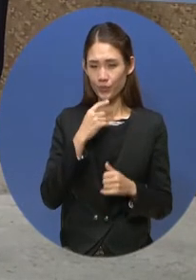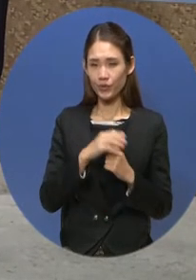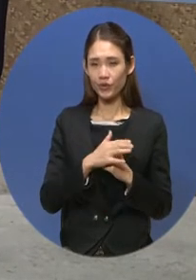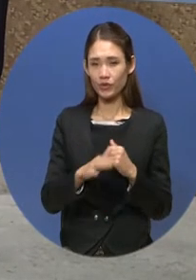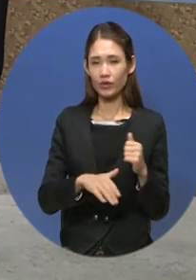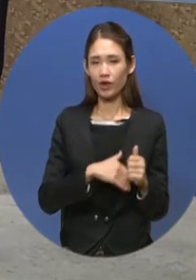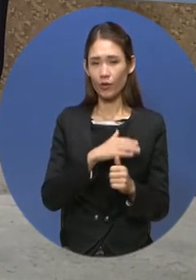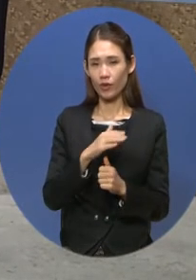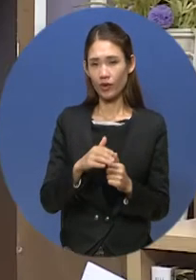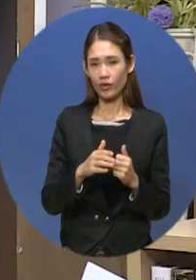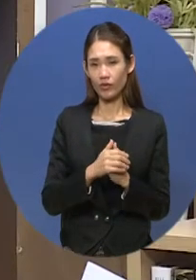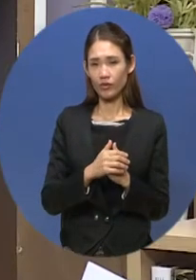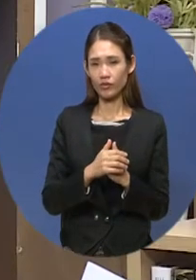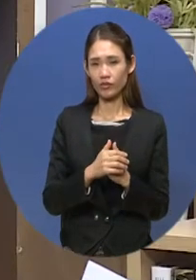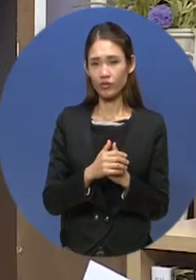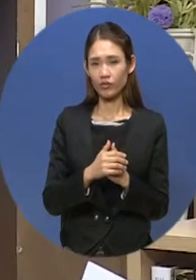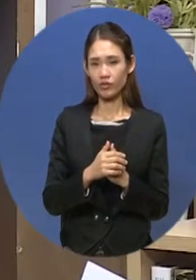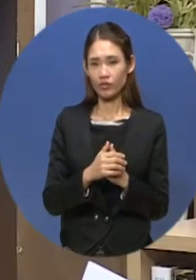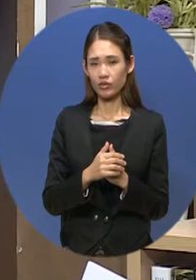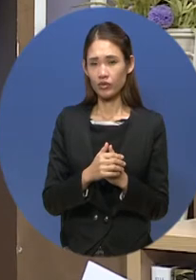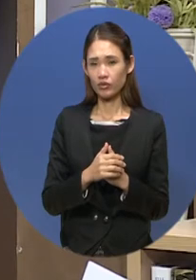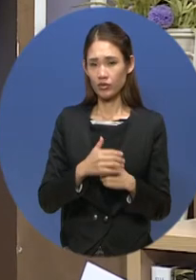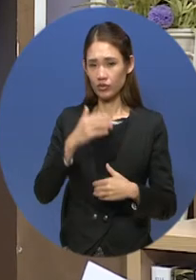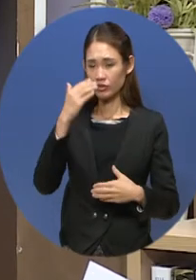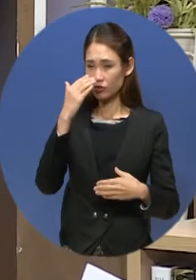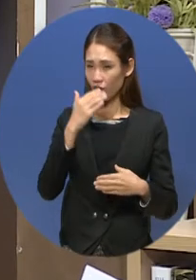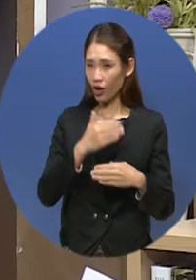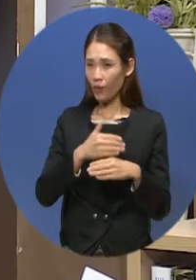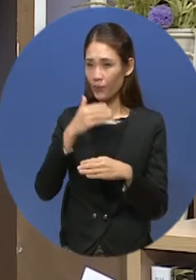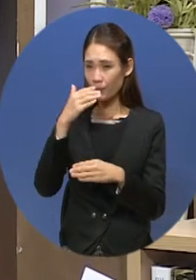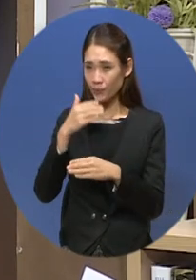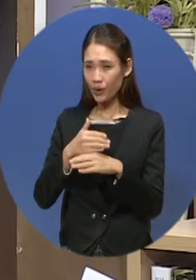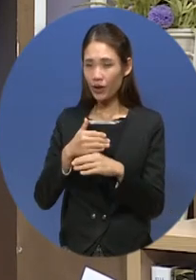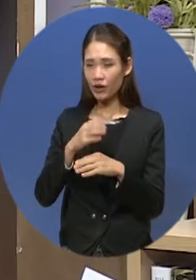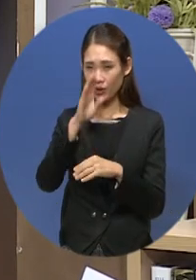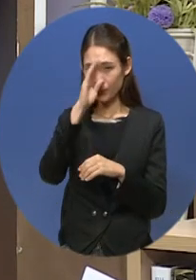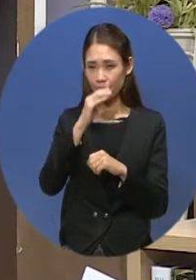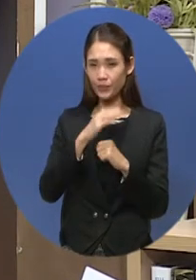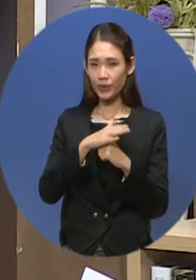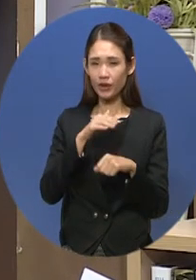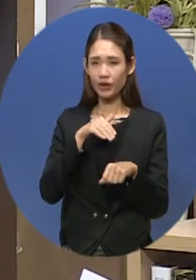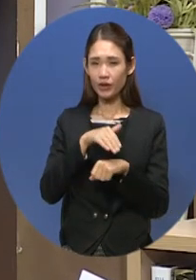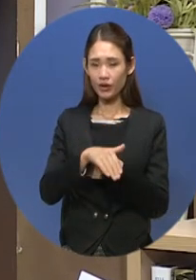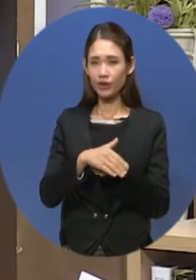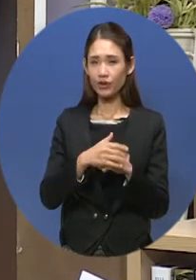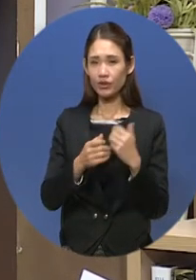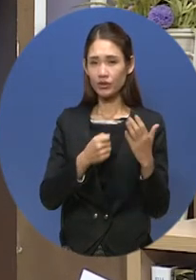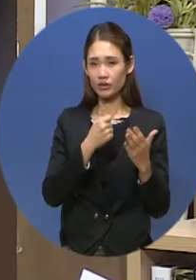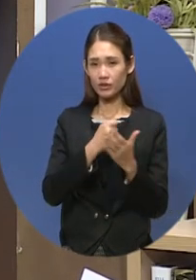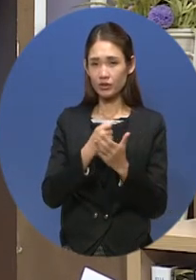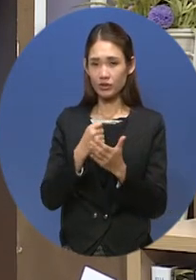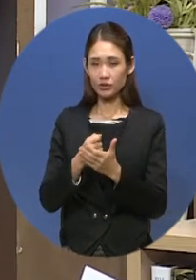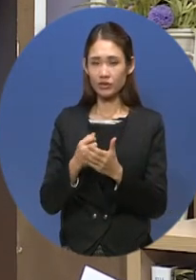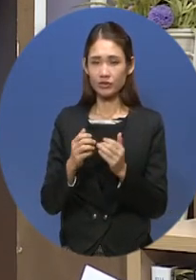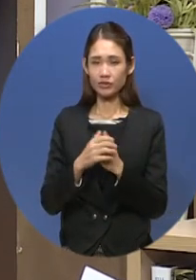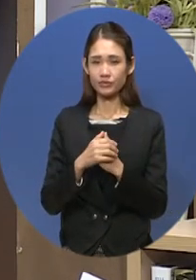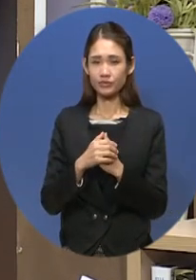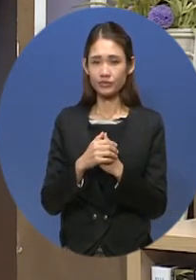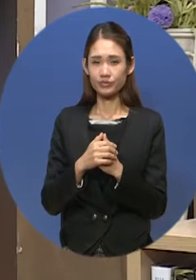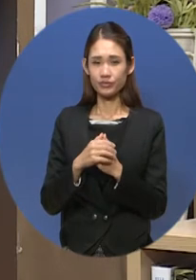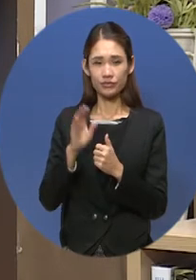상황이었기 때문에 그렇죠. 그냥 이제 셧다운 같은 네, 네. 그렇게 좀 이 방역 수칙을 좀 제정을